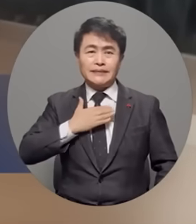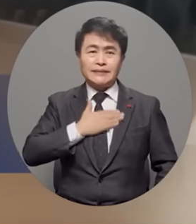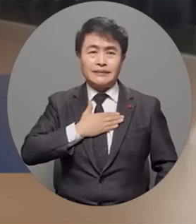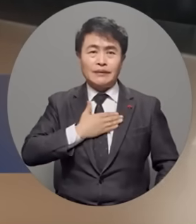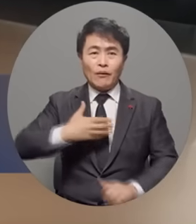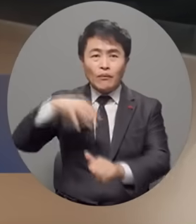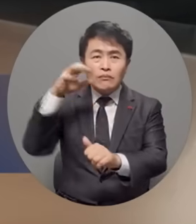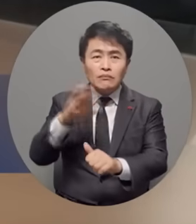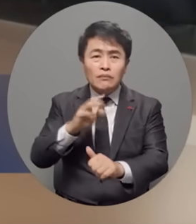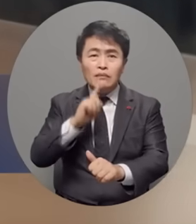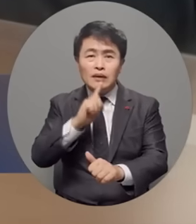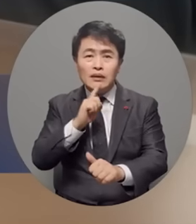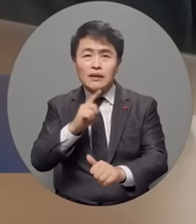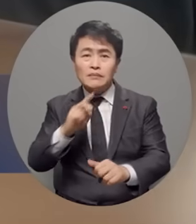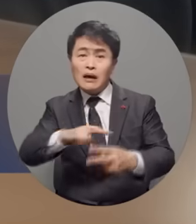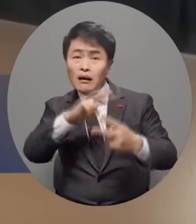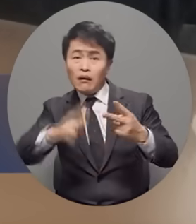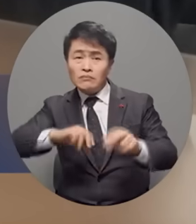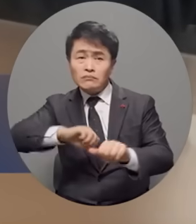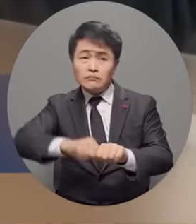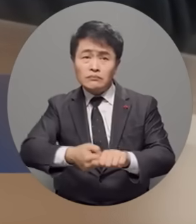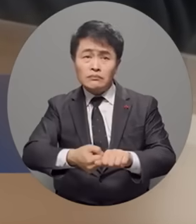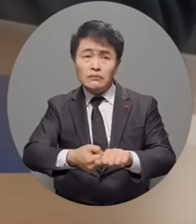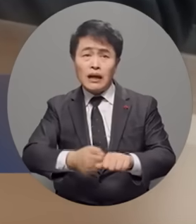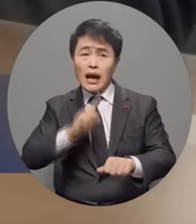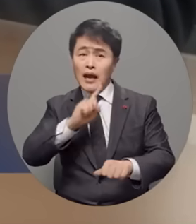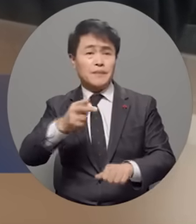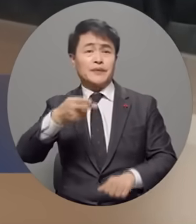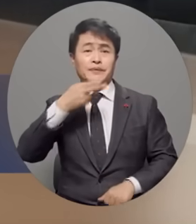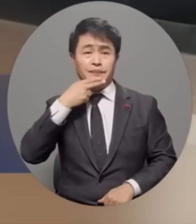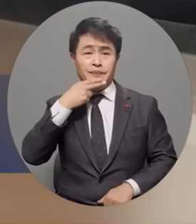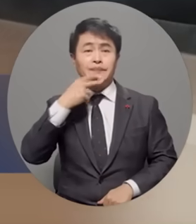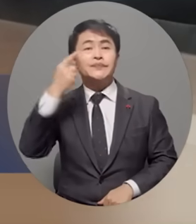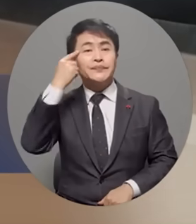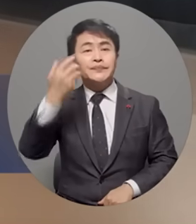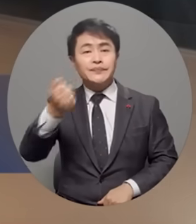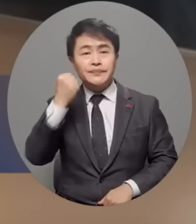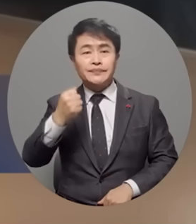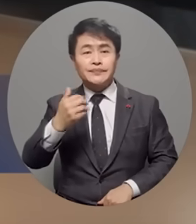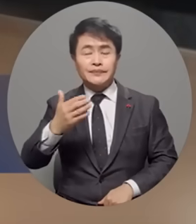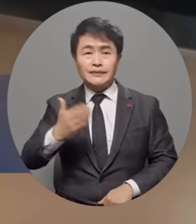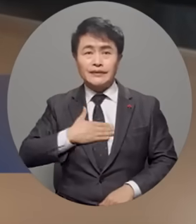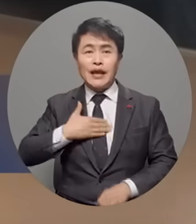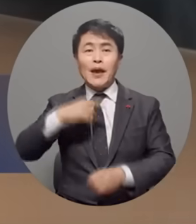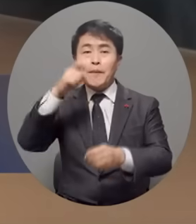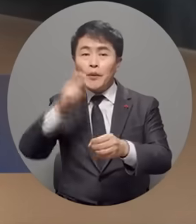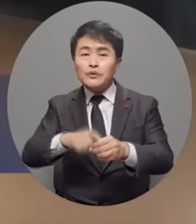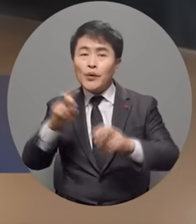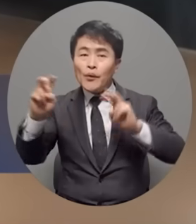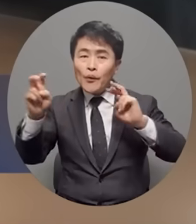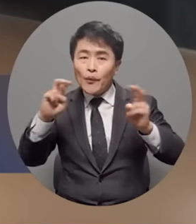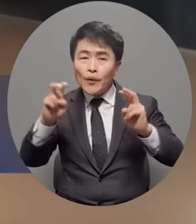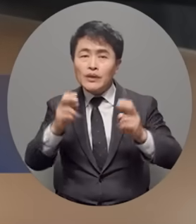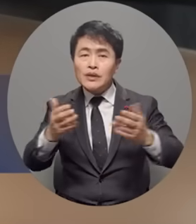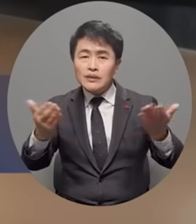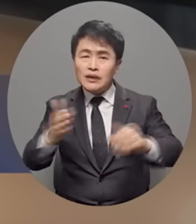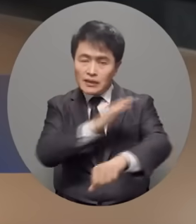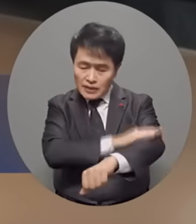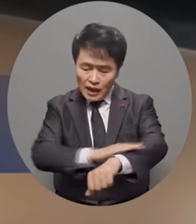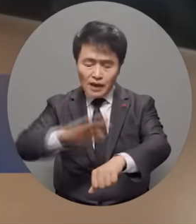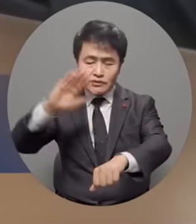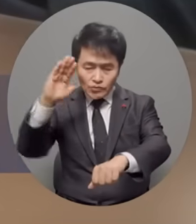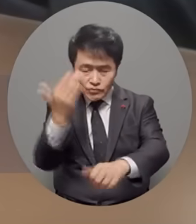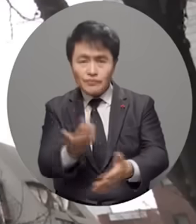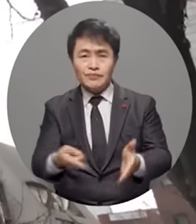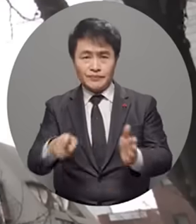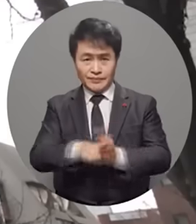했었으면 저는 형사 처벌을 받아도 저는 뭐 할 말이 없다고 생각합니다. 근데 이제 의도야 뭐 장사 일이 잘 되기 위해서